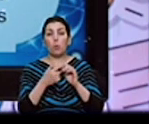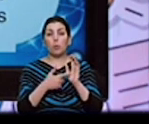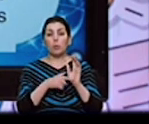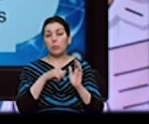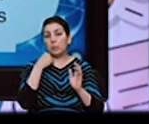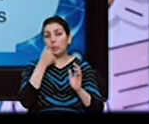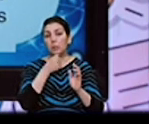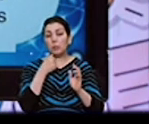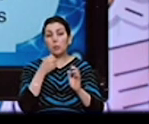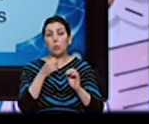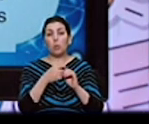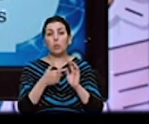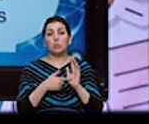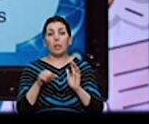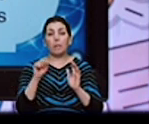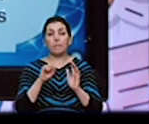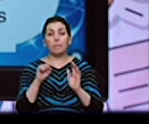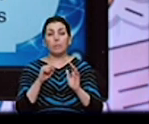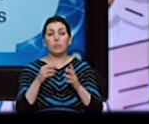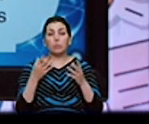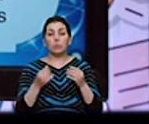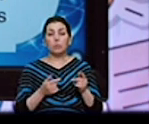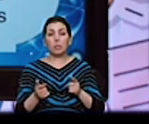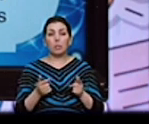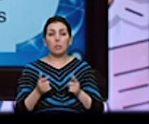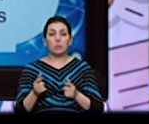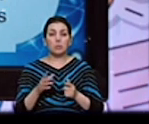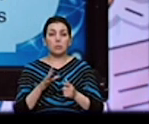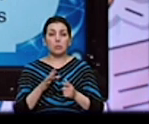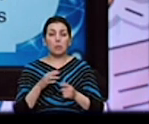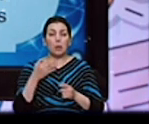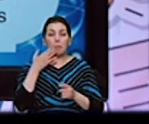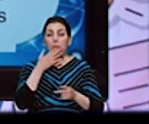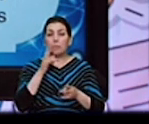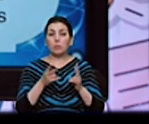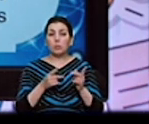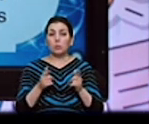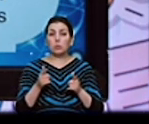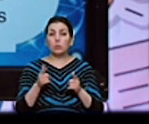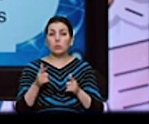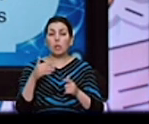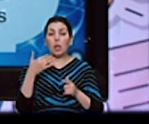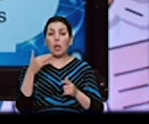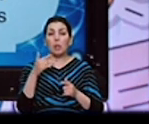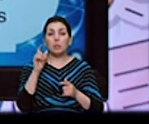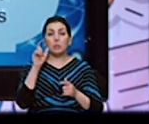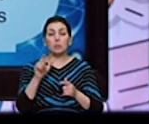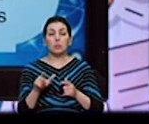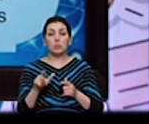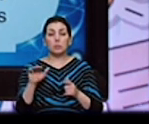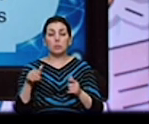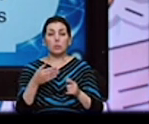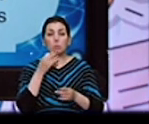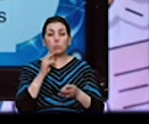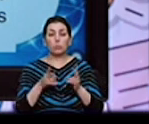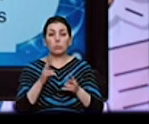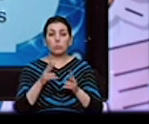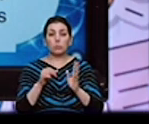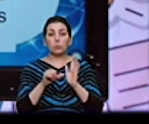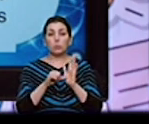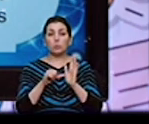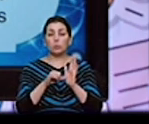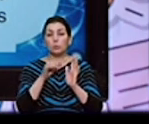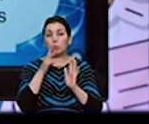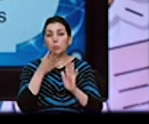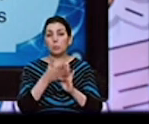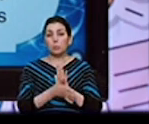yil 17 avgust kuni tayyorlangan. Palov tayyorlash uchun 50 nafar oshpaz 6 soat